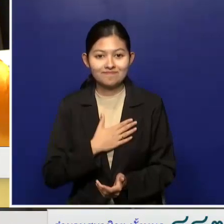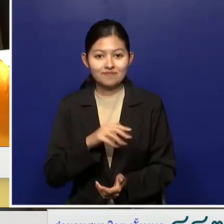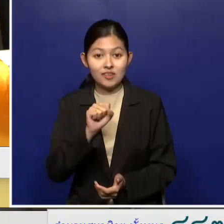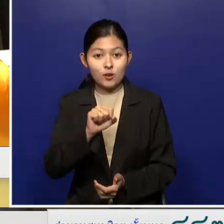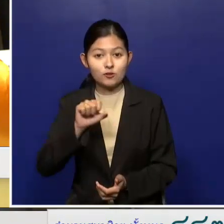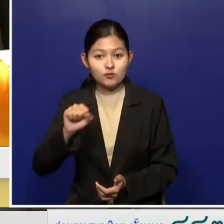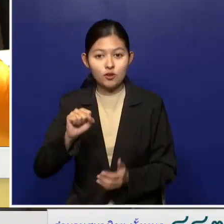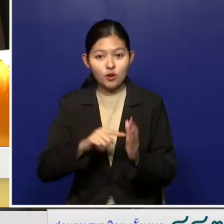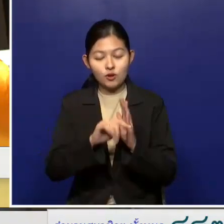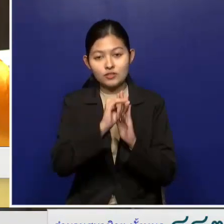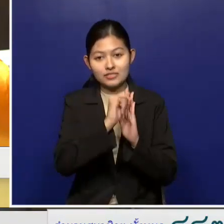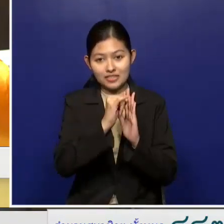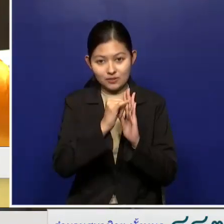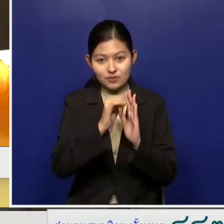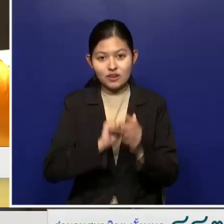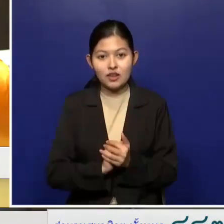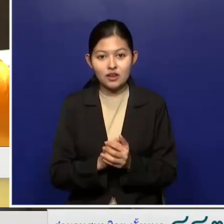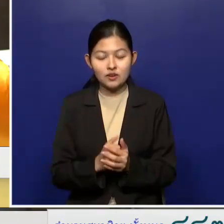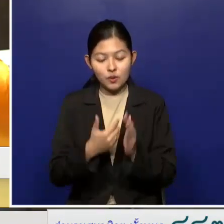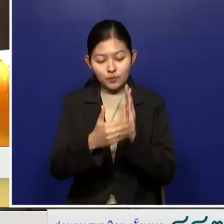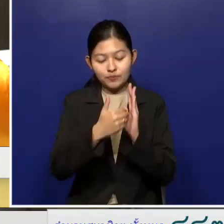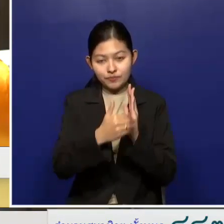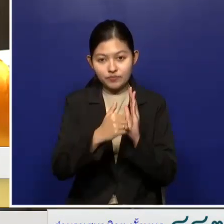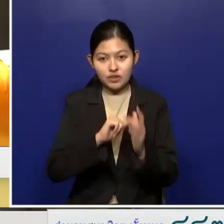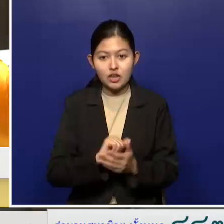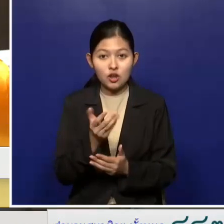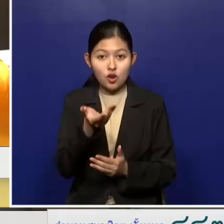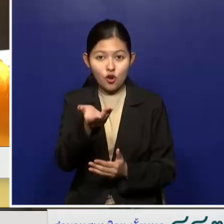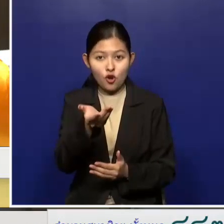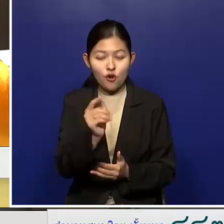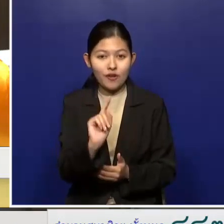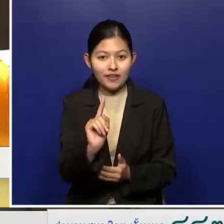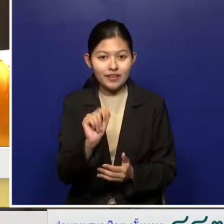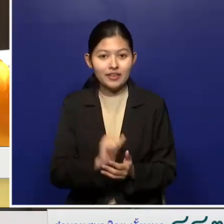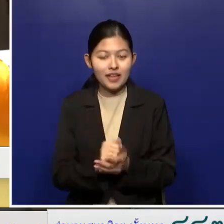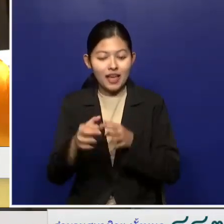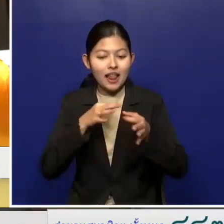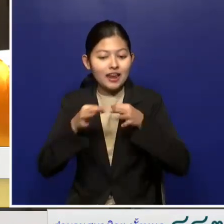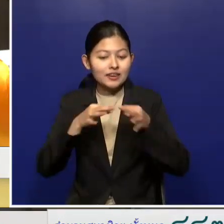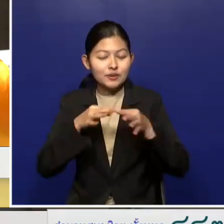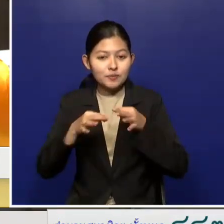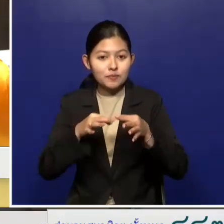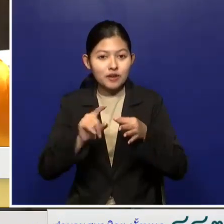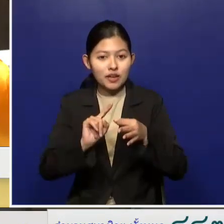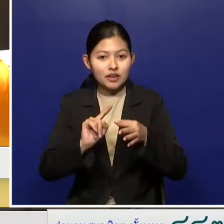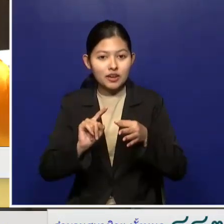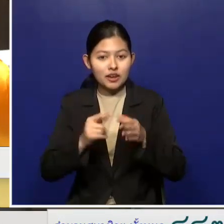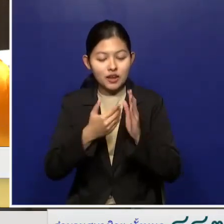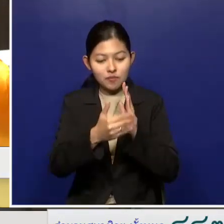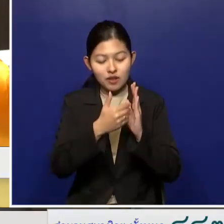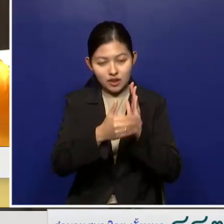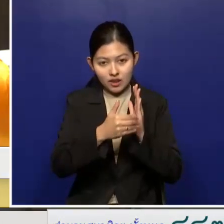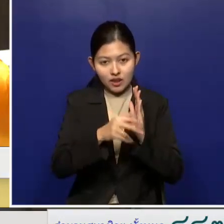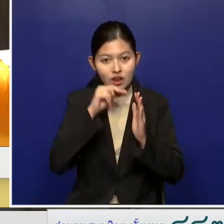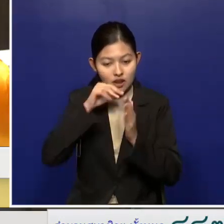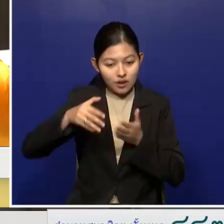ของจังหวัดจันทบุรีซึ่งอยู่ในภาคตะวันออกนะคะดิฉันก็จะขออภิปรายในส่วนของกลุ่มลุ่มน้ำในภาคตะวัน